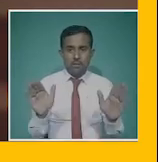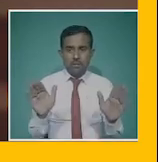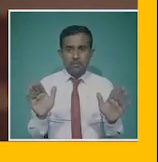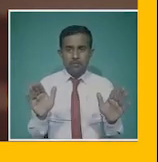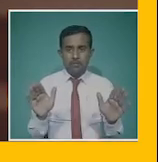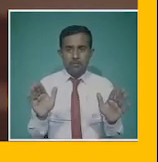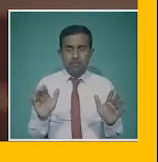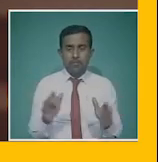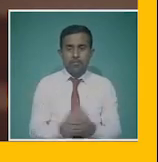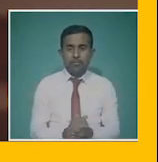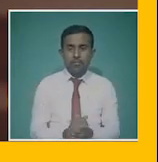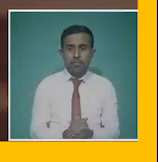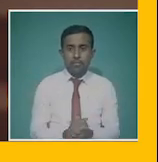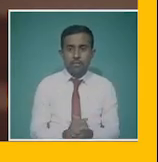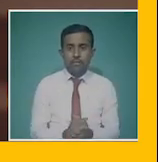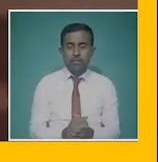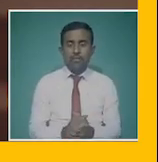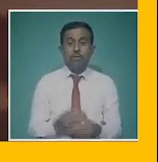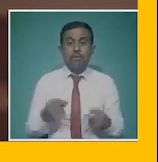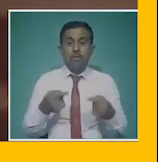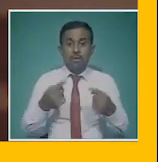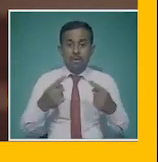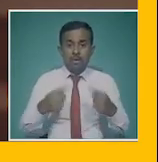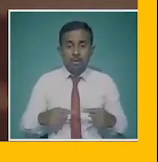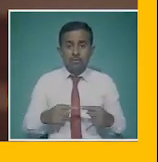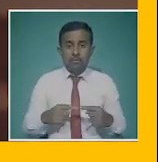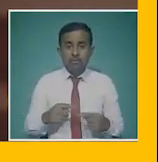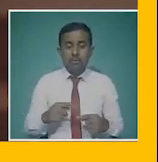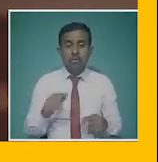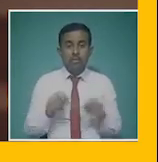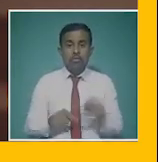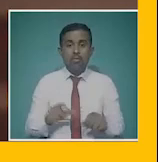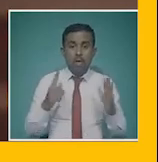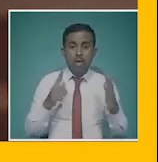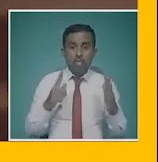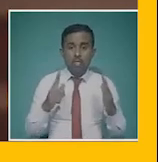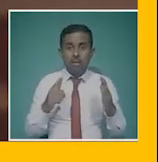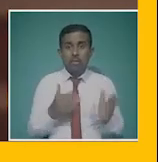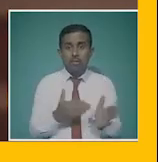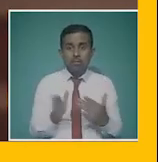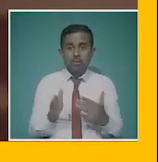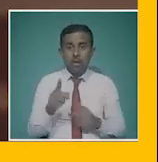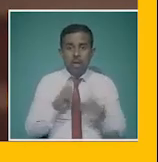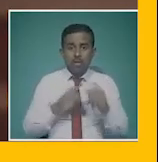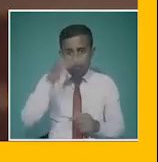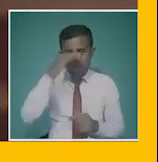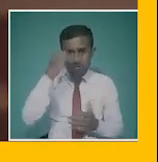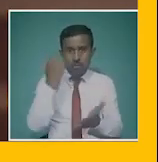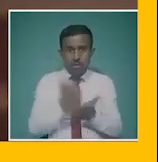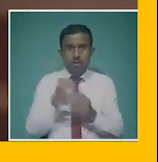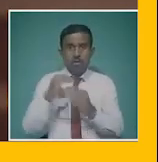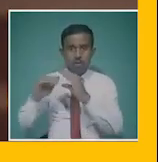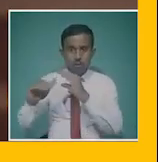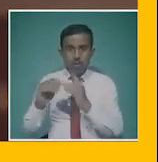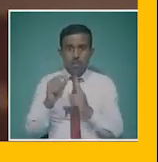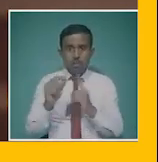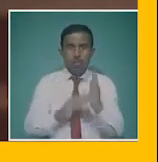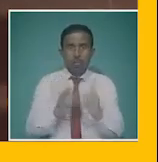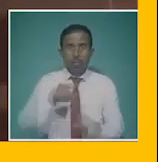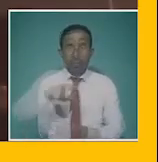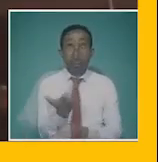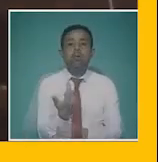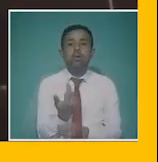මන්ත්‍රීතුමා. කරුණු හරියට දැනගෙන කතා කරන්න. ප්‍රසන්න අවවාදාත්මක ස්වරයෙන් චමින්දට කියද්දී ඔහුත් මෙන්න මෙහෙම උත්තර